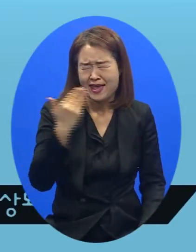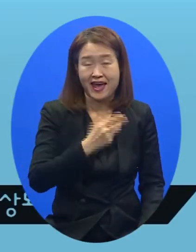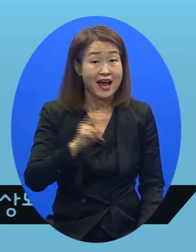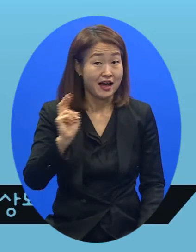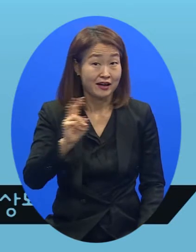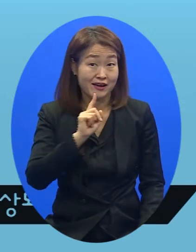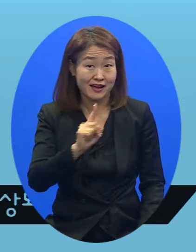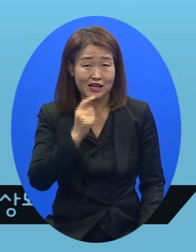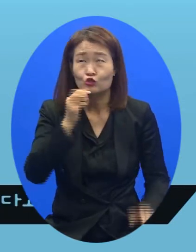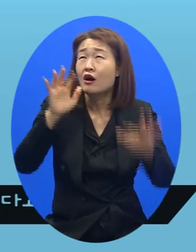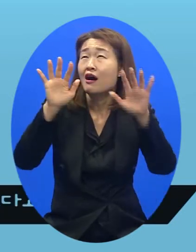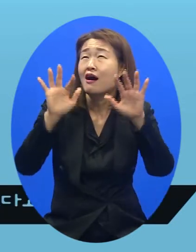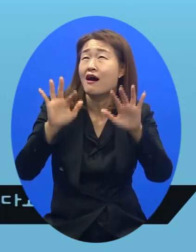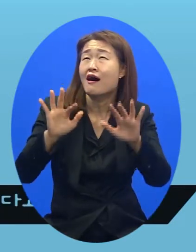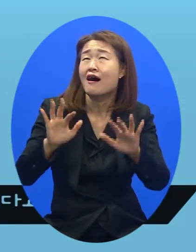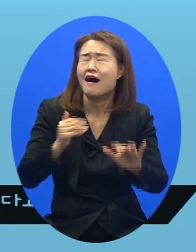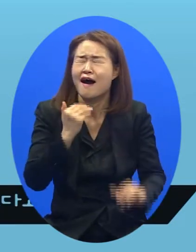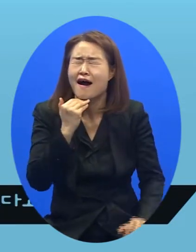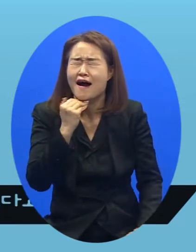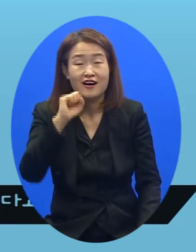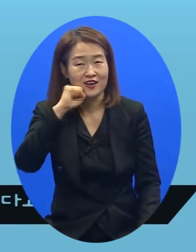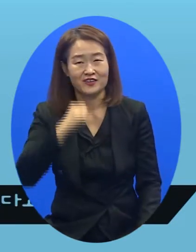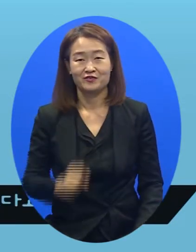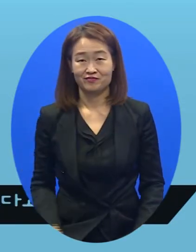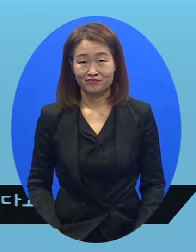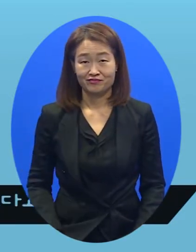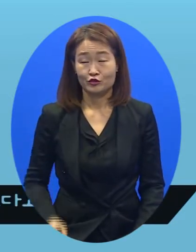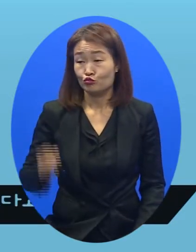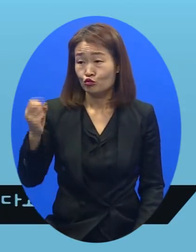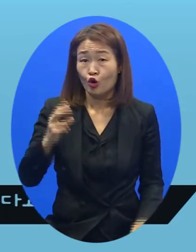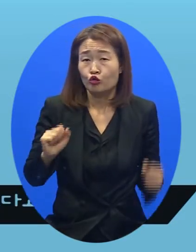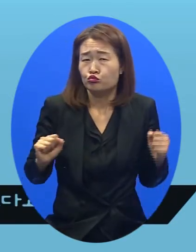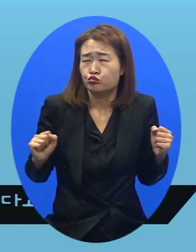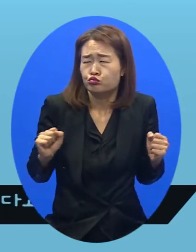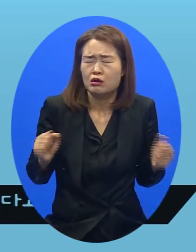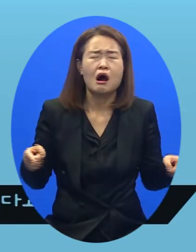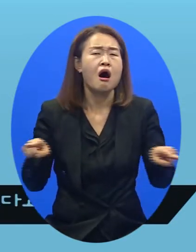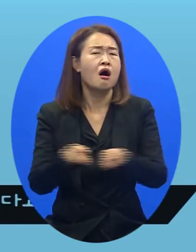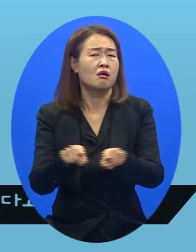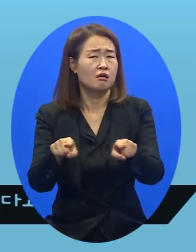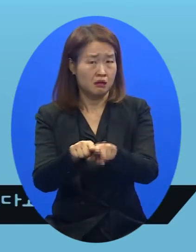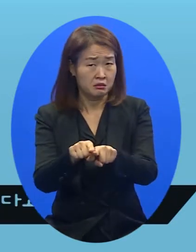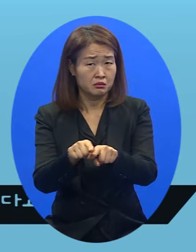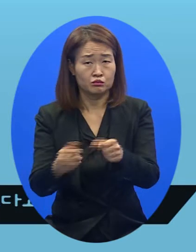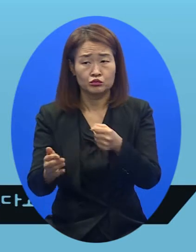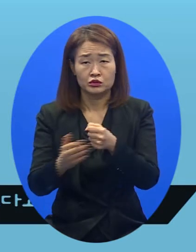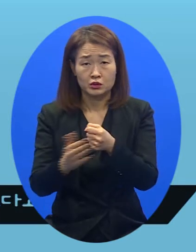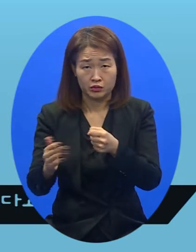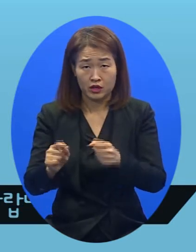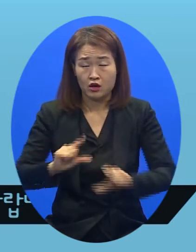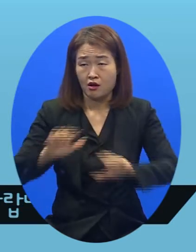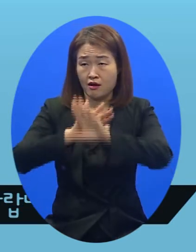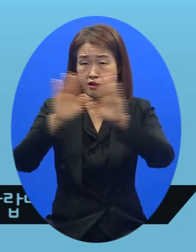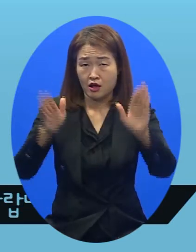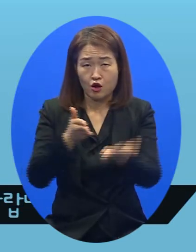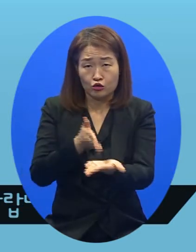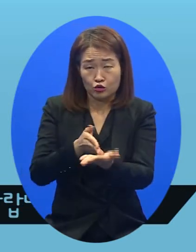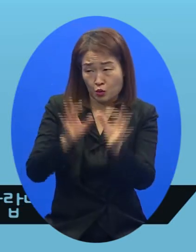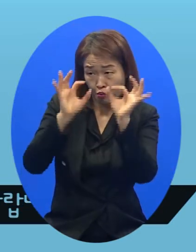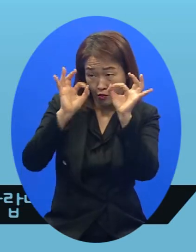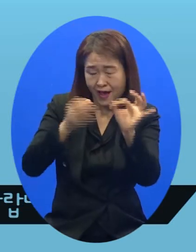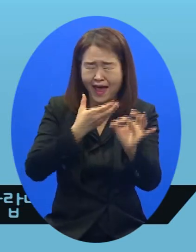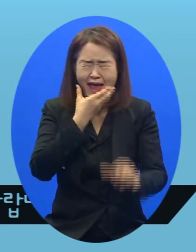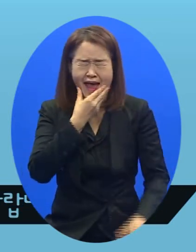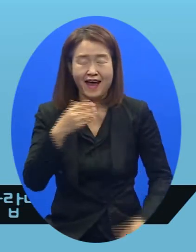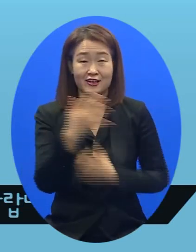것으로 예상되면서 화이트 크리스마스를 기대하기는 어렵겠습니다. 또한 추위도 같이 찾아온다고 하니까요. 꼭 기상정보를